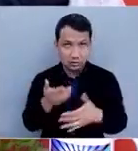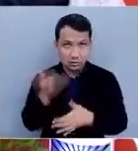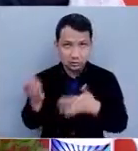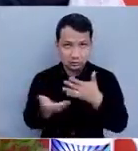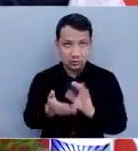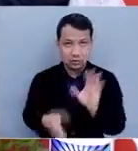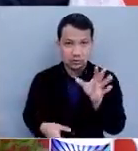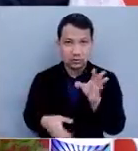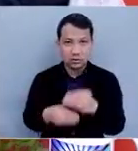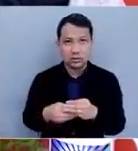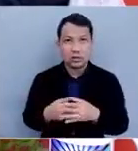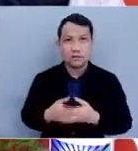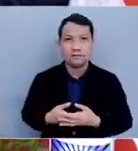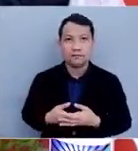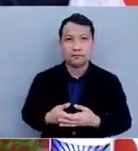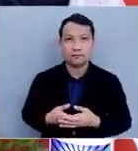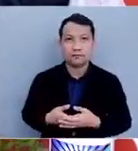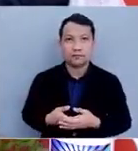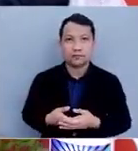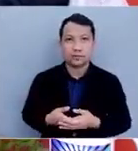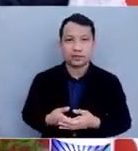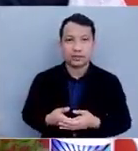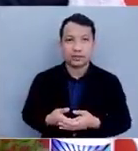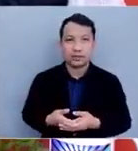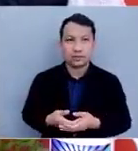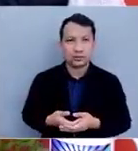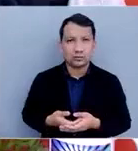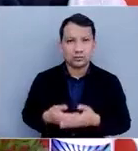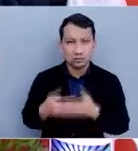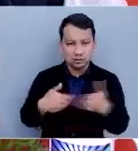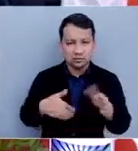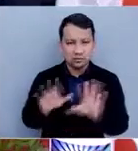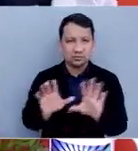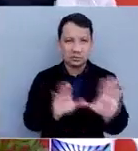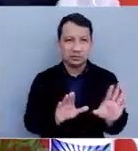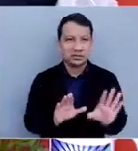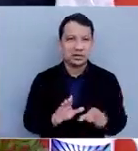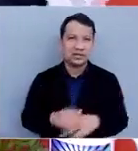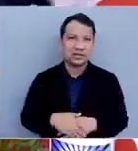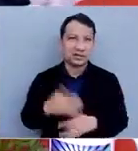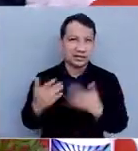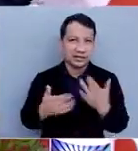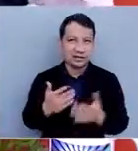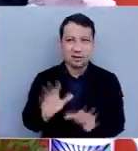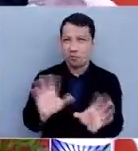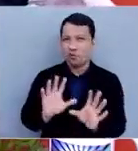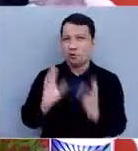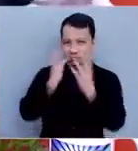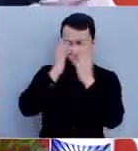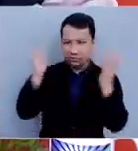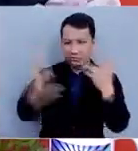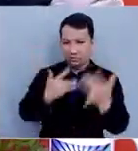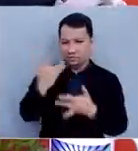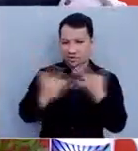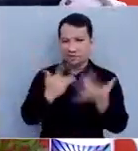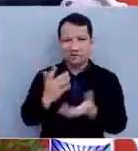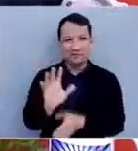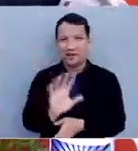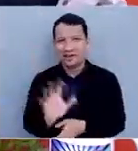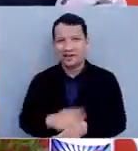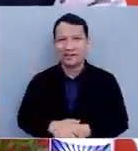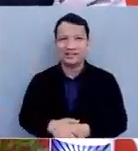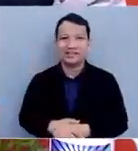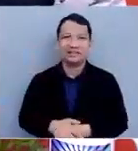parang huwag na lang. Oo. Diba? Ibang trip na lang. Hinay-hinay lang yung pag-enjoy. Huwag yung ganong klaseng enjoy. Oo. Diba?